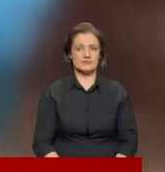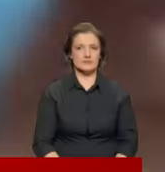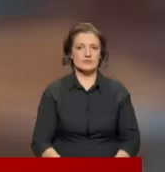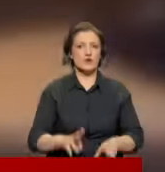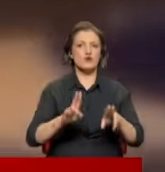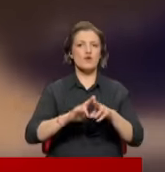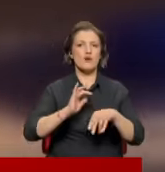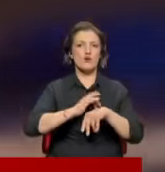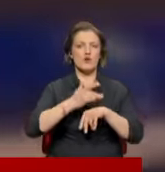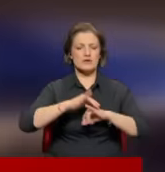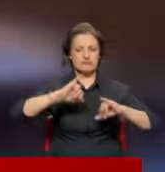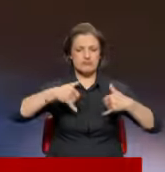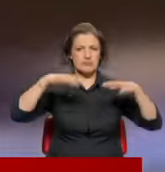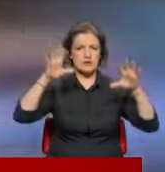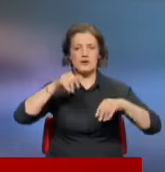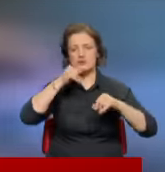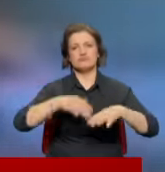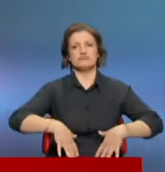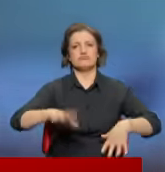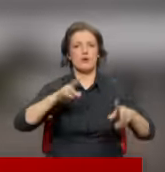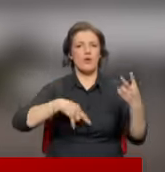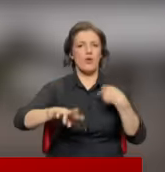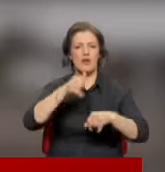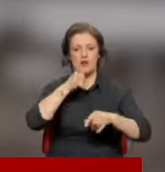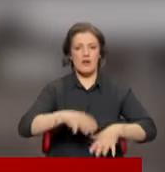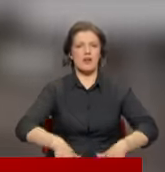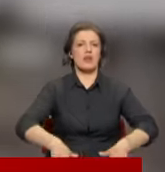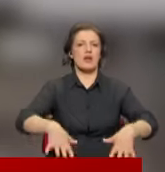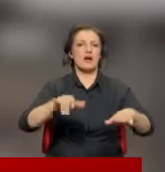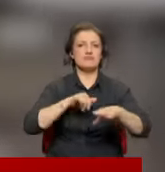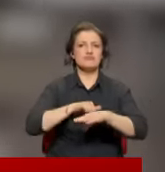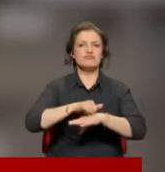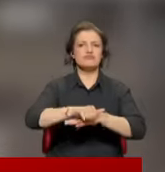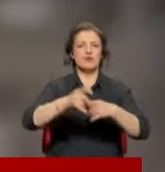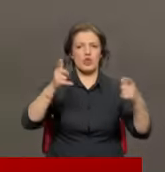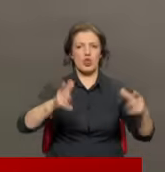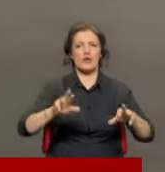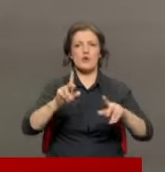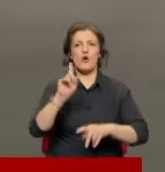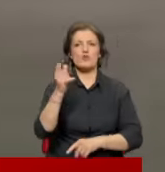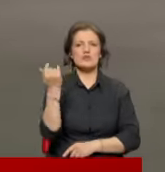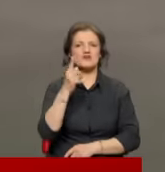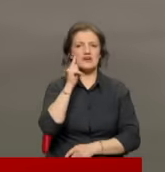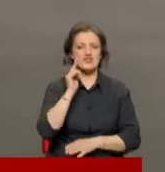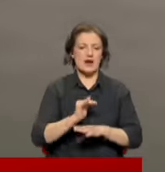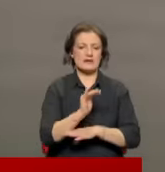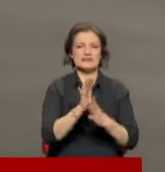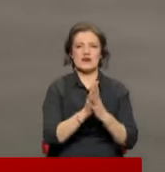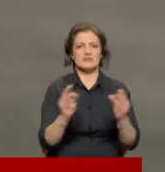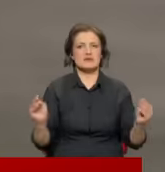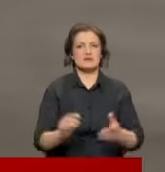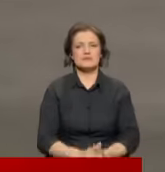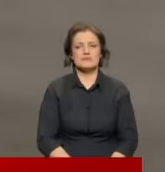Körfez ülkelerini aşırı yağış ve sel vurdu. Yollar su altında kaldı, havalimanı göle döndü. Onlarca kişi hayatını